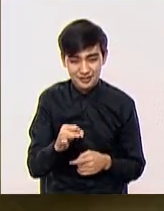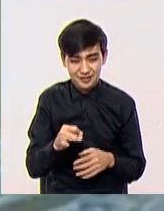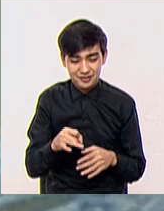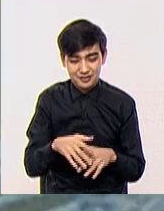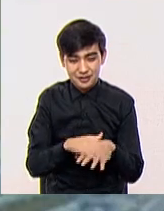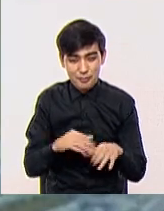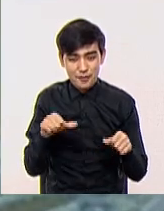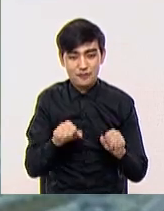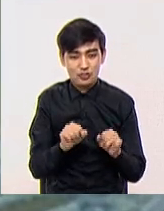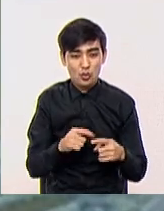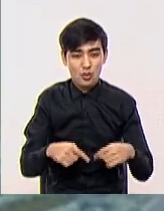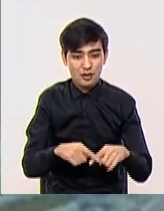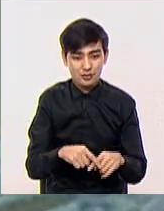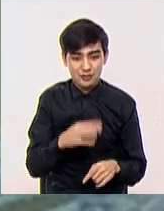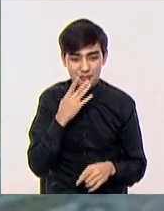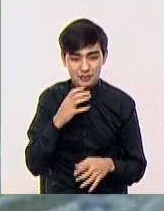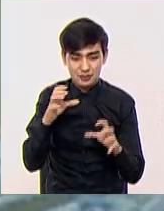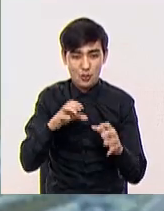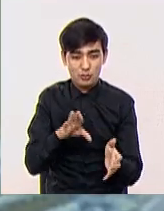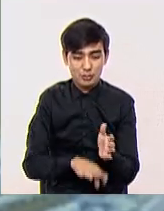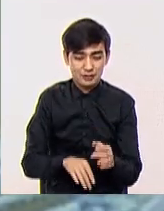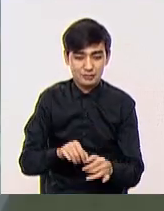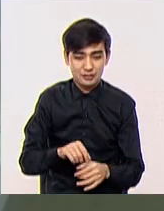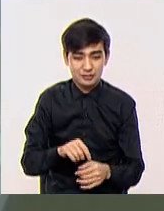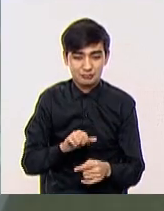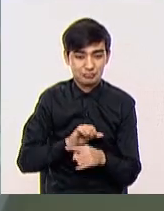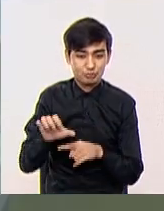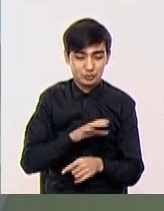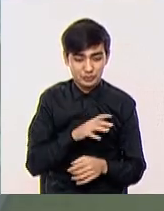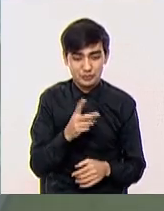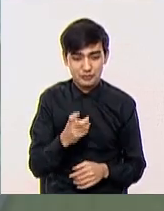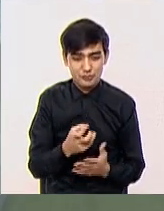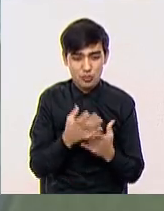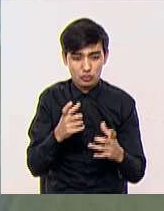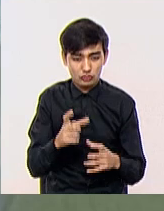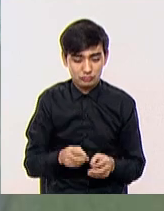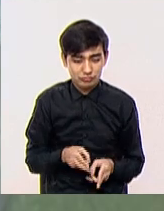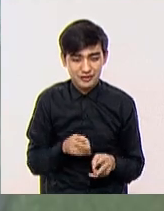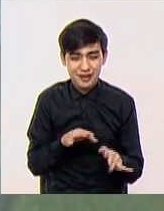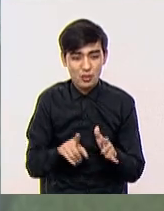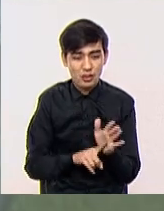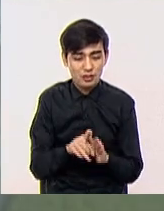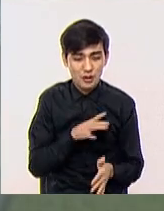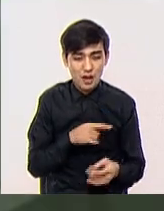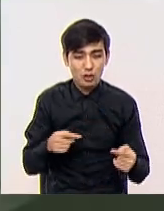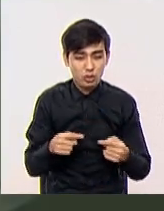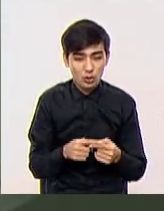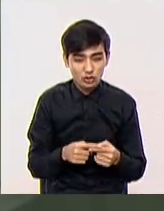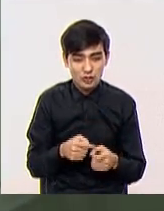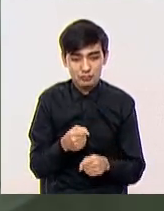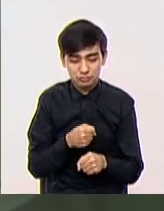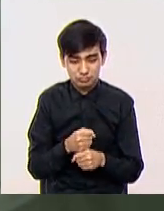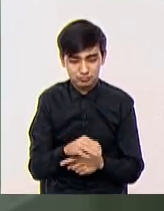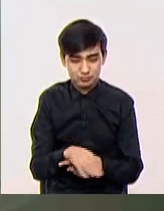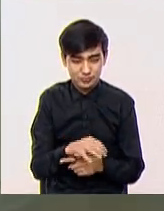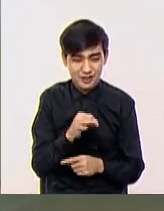құқық қорғау органдары қаржыны шетелге заңсыз шығару дерегі бойынша 200-ден астам іс қозғапты. Бірақ нақты нәтиже жоқ деп